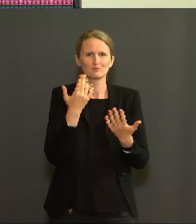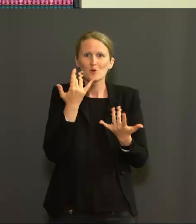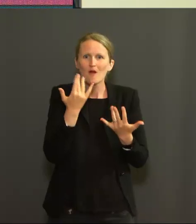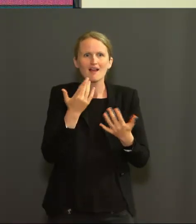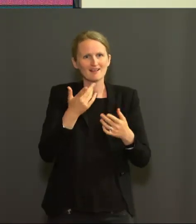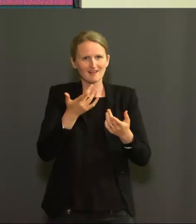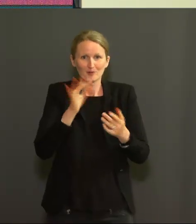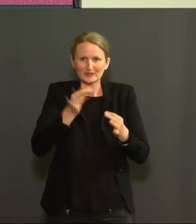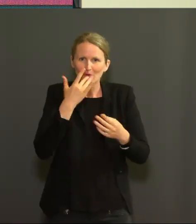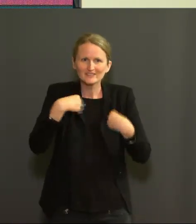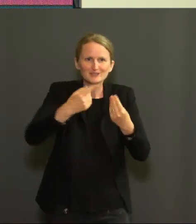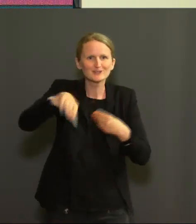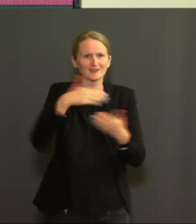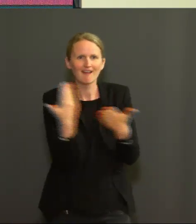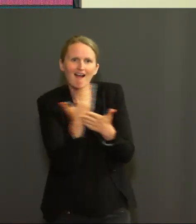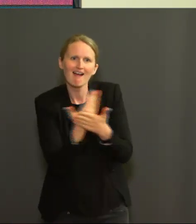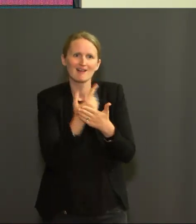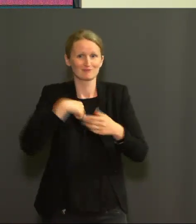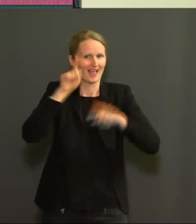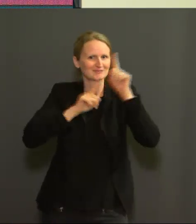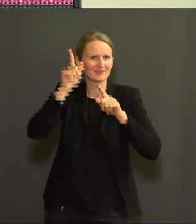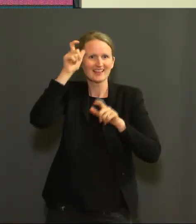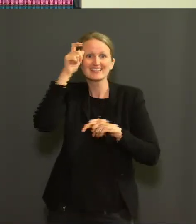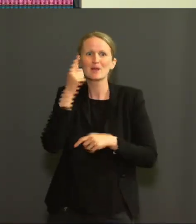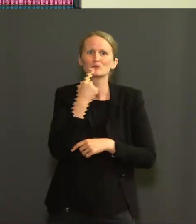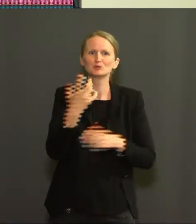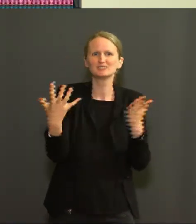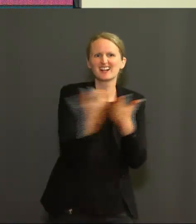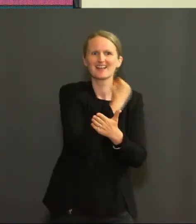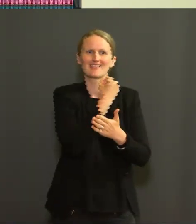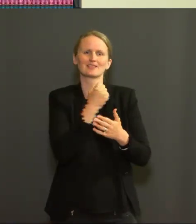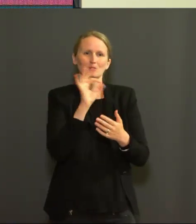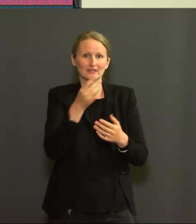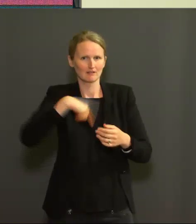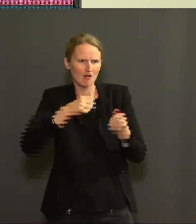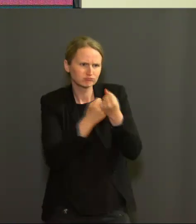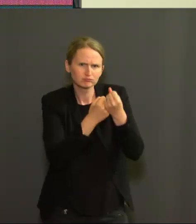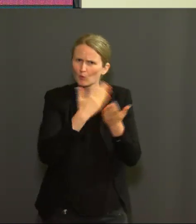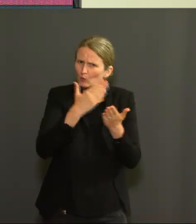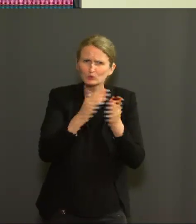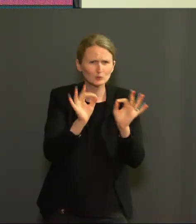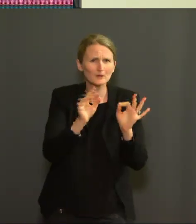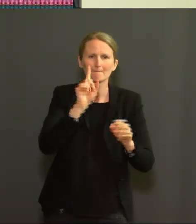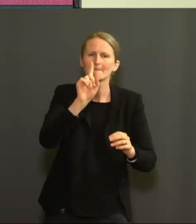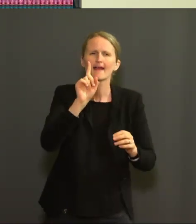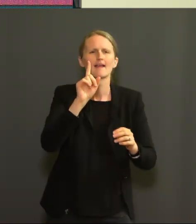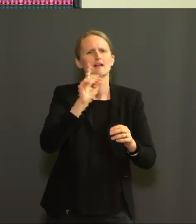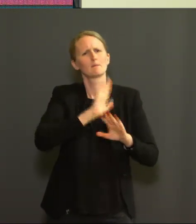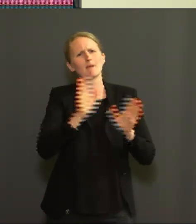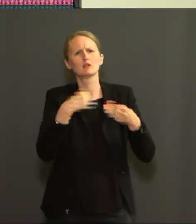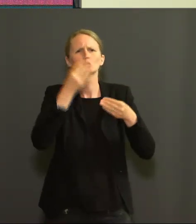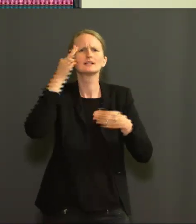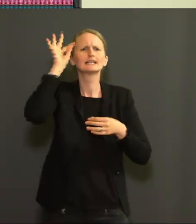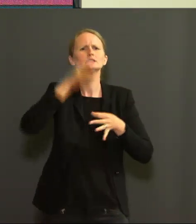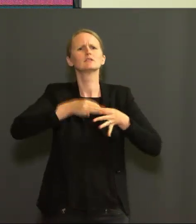mais faisons-le de manière suffisamment raisonnée pour ne pas nous exposer et exposer les autres. Et donc, essayons de garder là